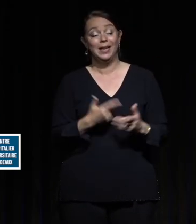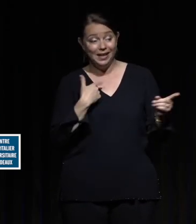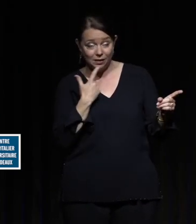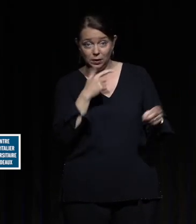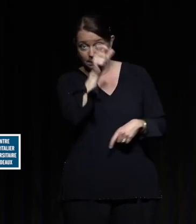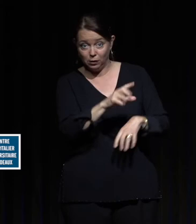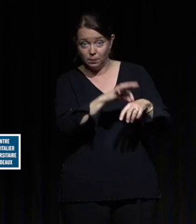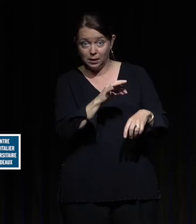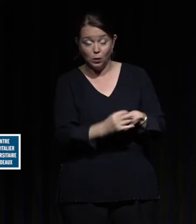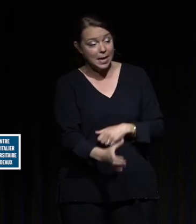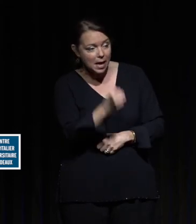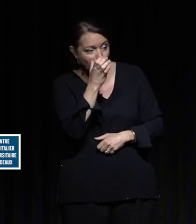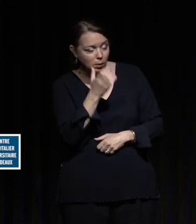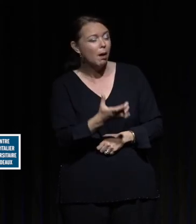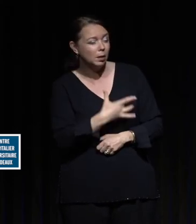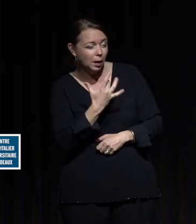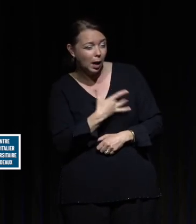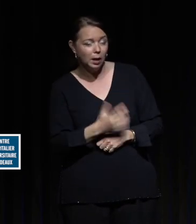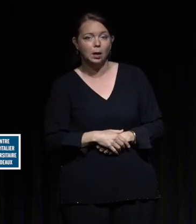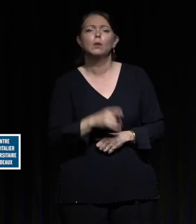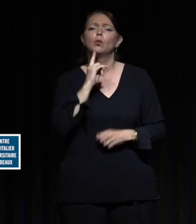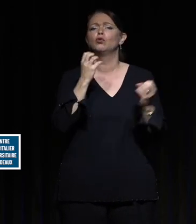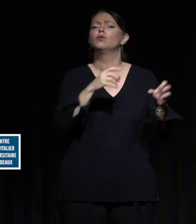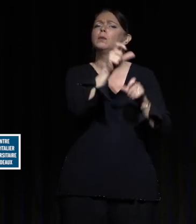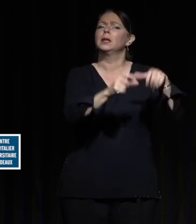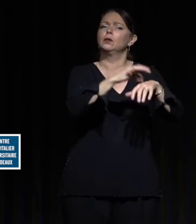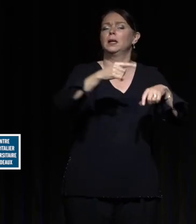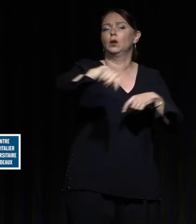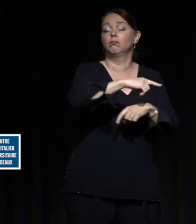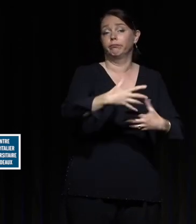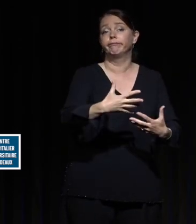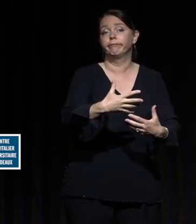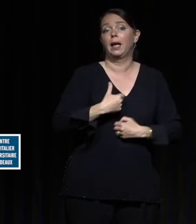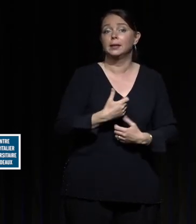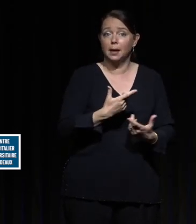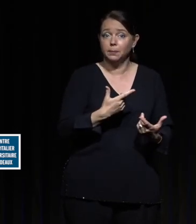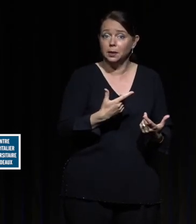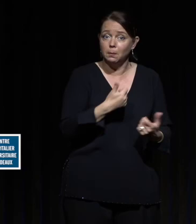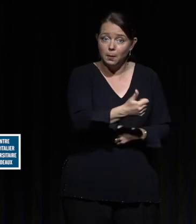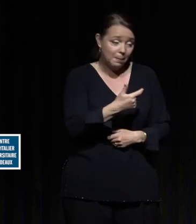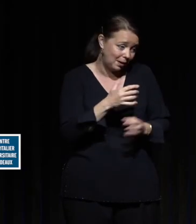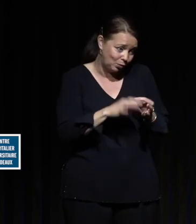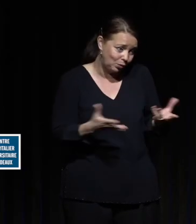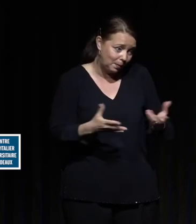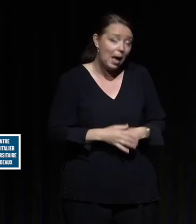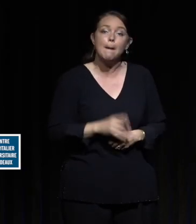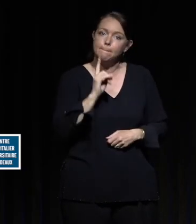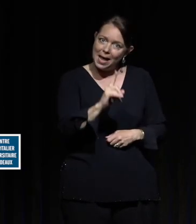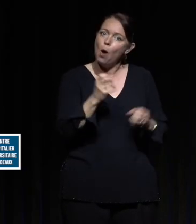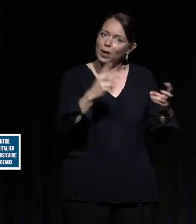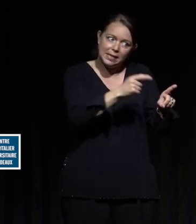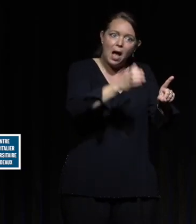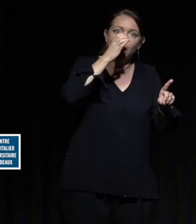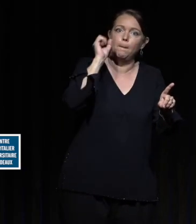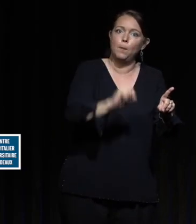écoute, puisque on a régulièrement des patientes qui peuvent admettre qu'on n'a pas des solutions à tout, mais les patientes ont du mal à penser que ça nous